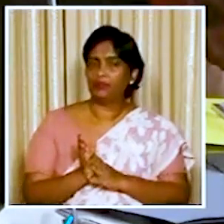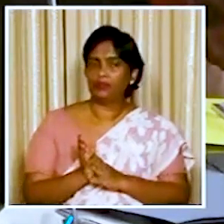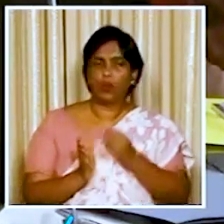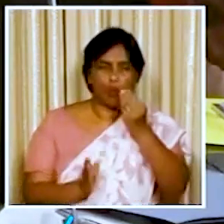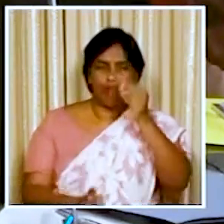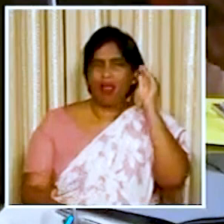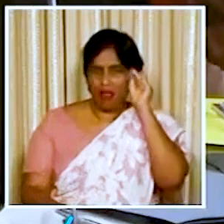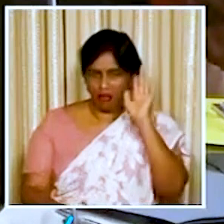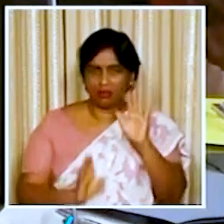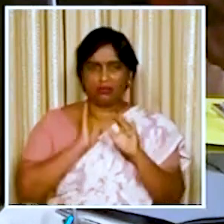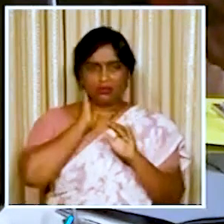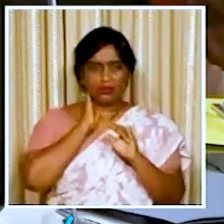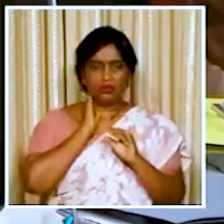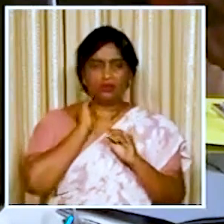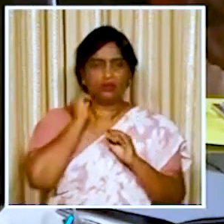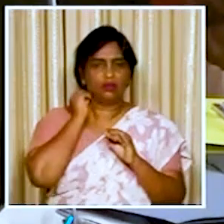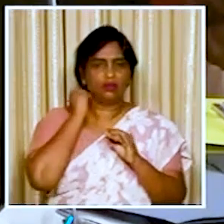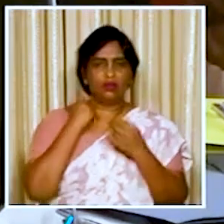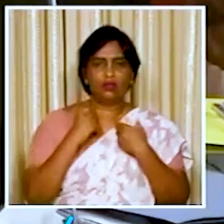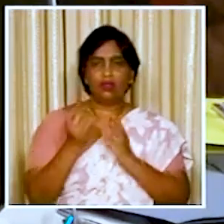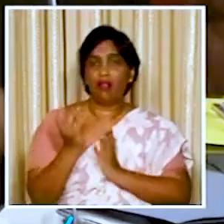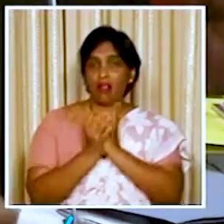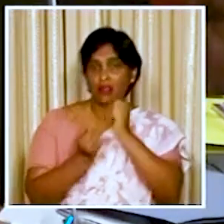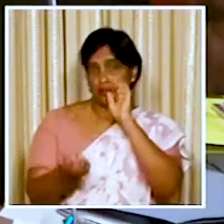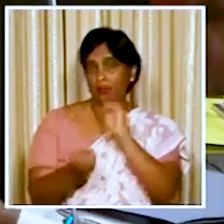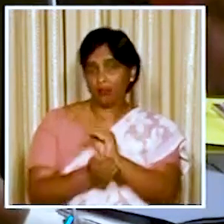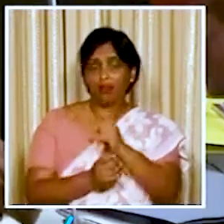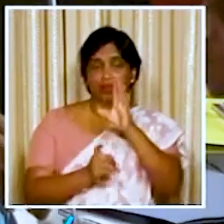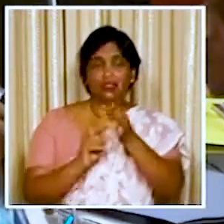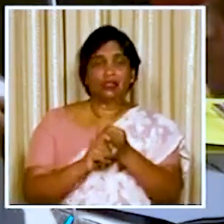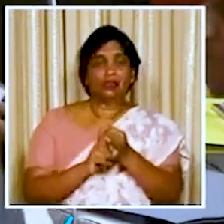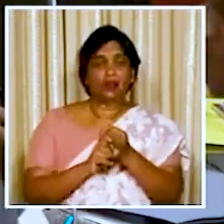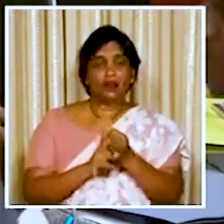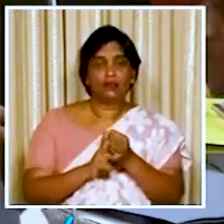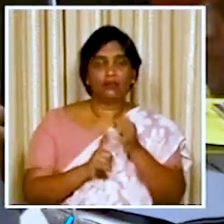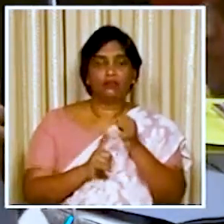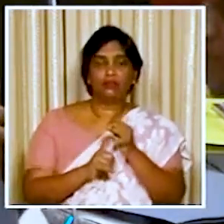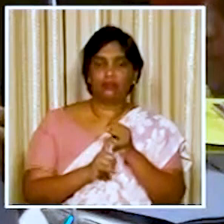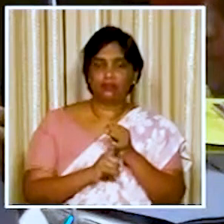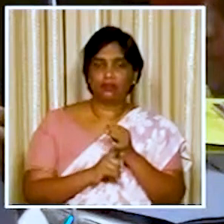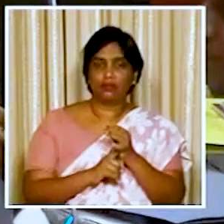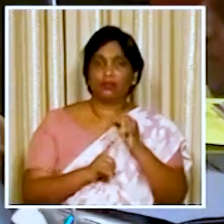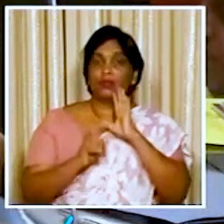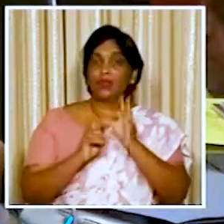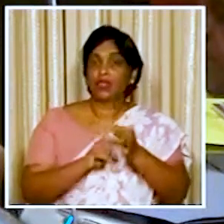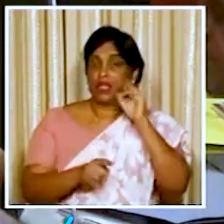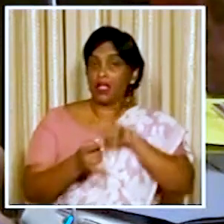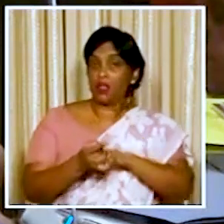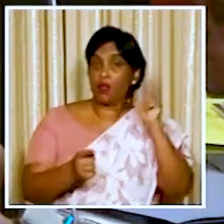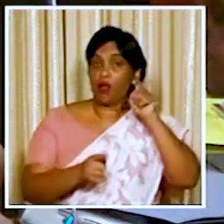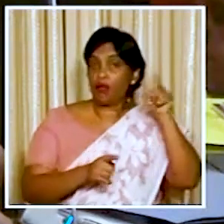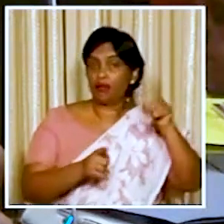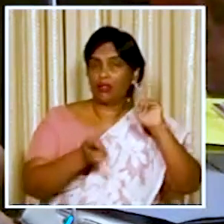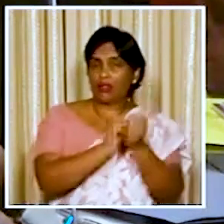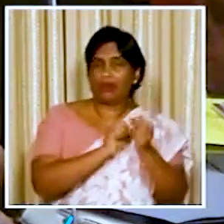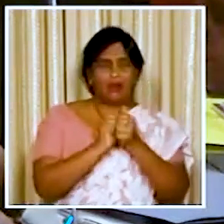ඉන්නකො ඔබතුමා මේ අපේ අයිතිවාසිකම් ආරක්ෂා කරන්න ඕන ඔබතුමා මේ ජනාධිපතිතුමාගේ අයිතිවාසිකම් ඉහිපත් දෙන්න දීලා තියෙනවා ජනාධිපති ලේකම් කාර්යාලයට යට වෙලා